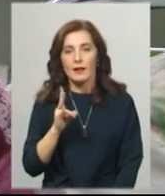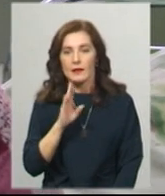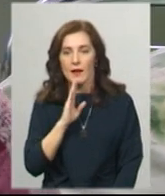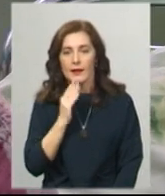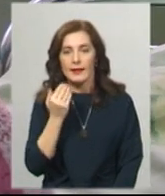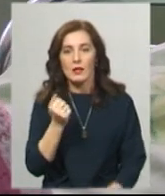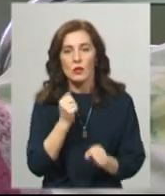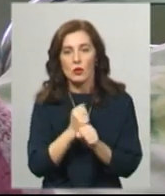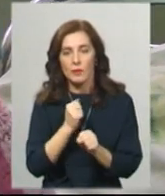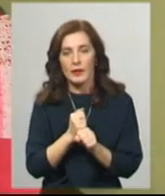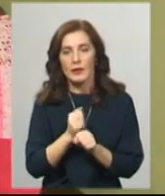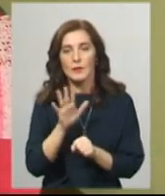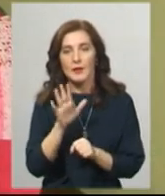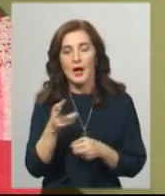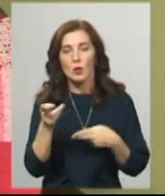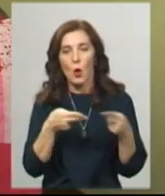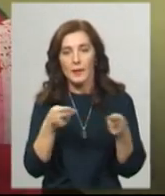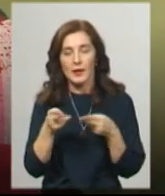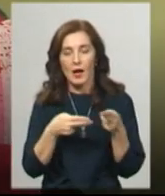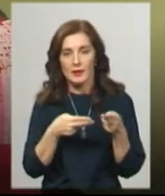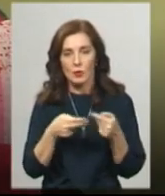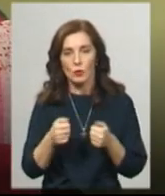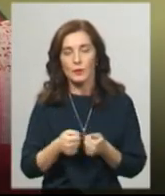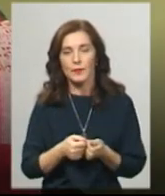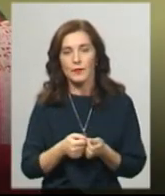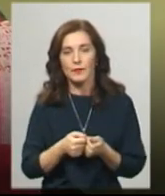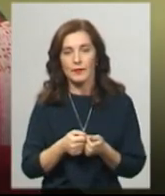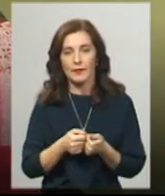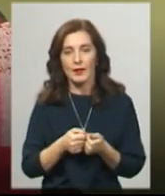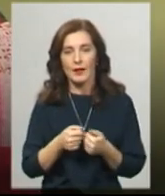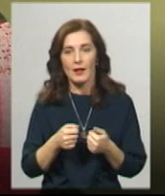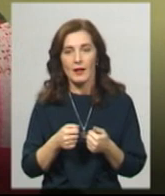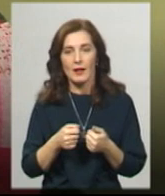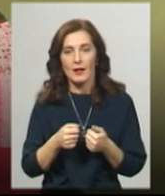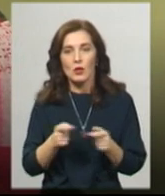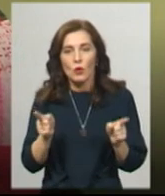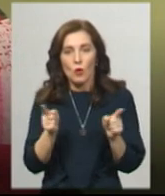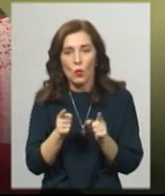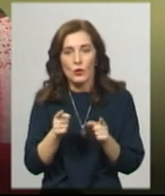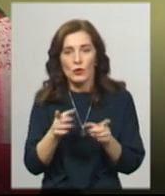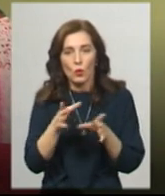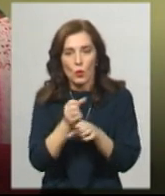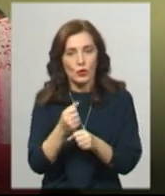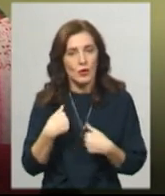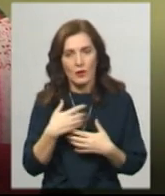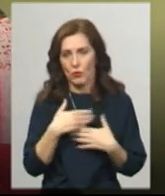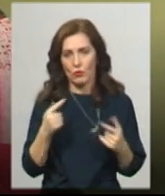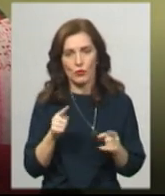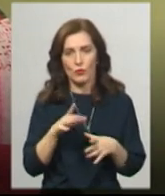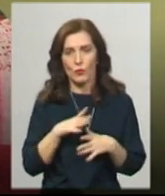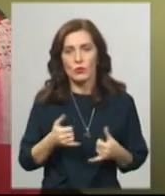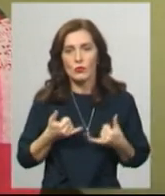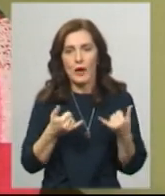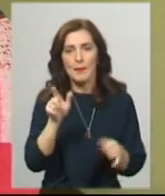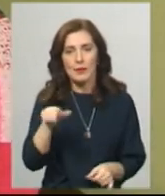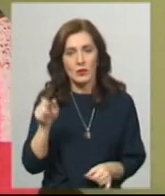Щербій. Їй зробили 5-ту операцію. Скорочення не хотілося б, щоб воно було. Для пацієнтів це буде